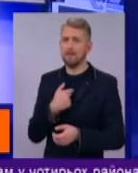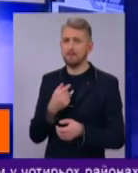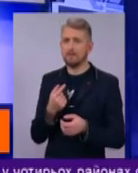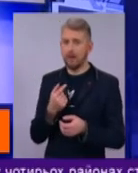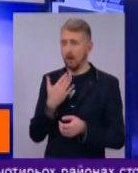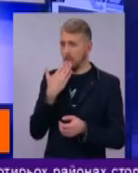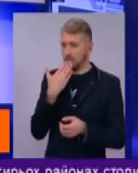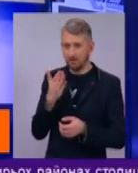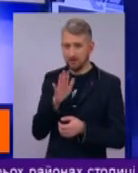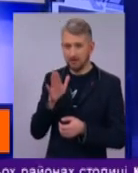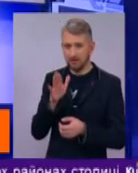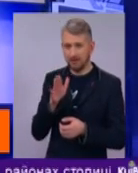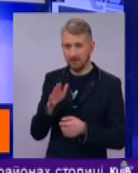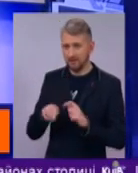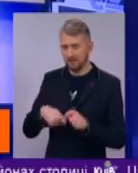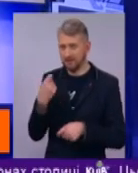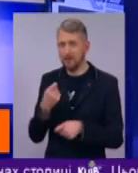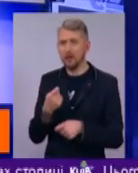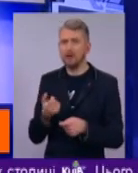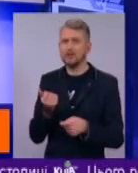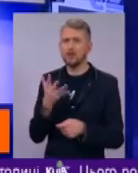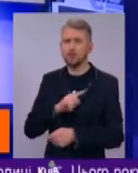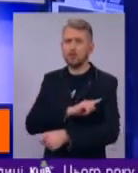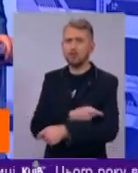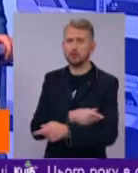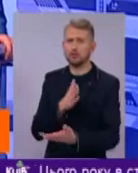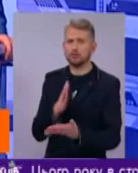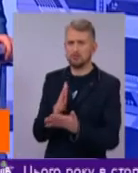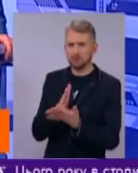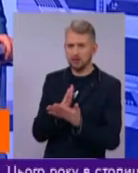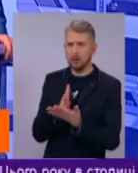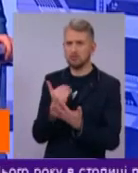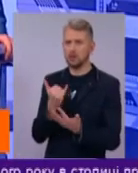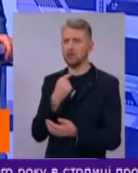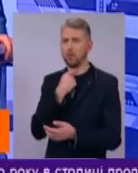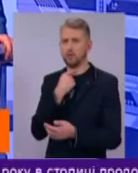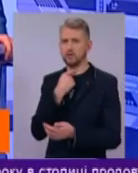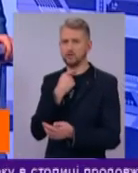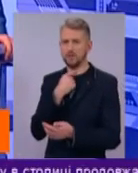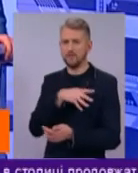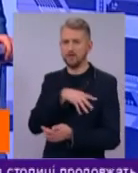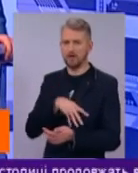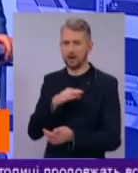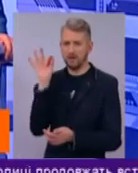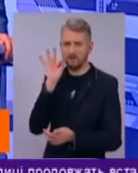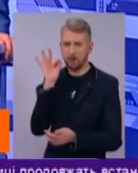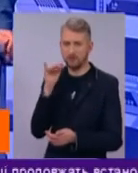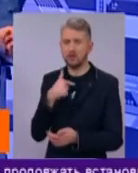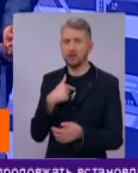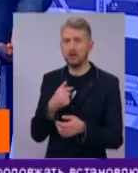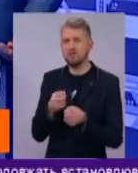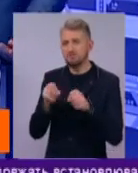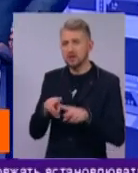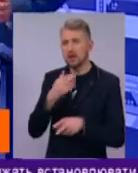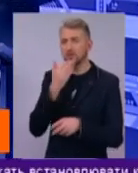запитував, наскільки потужним зараз є слово ветеранів Афгану. І не випадково ось запитав вас про те,